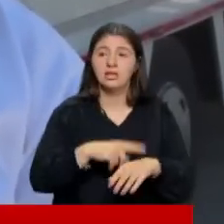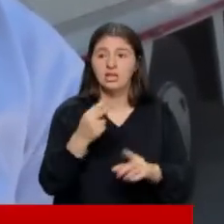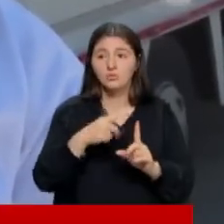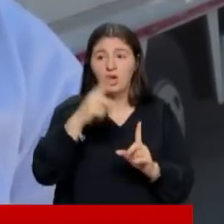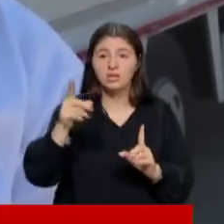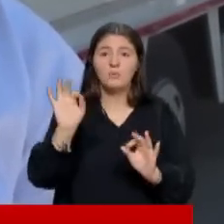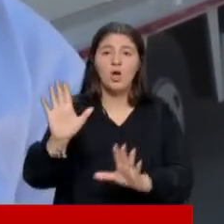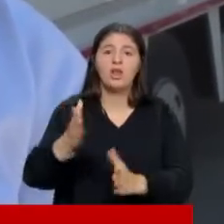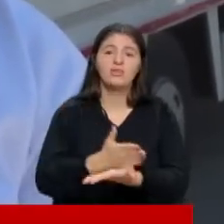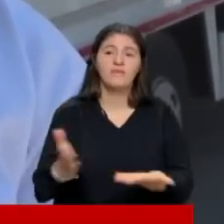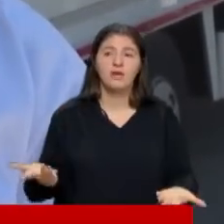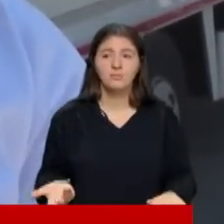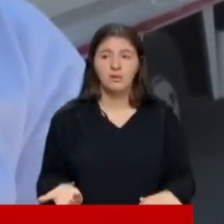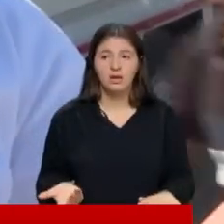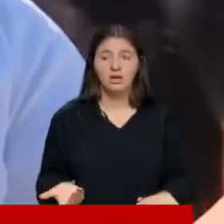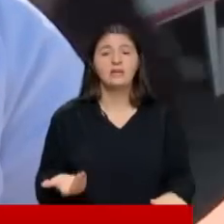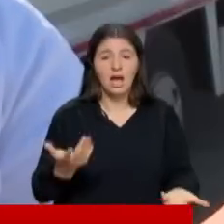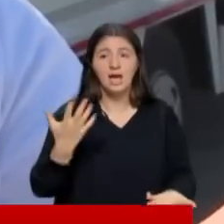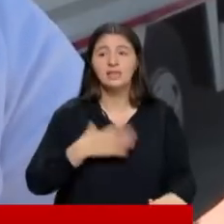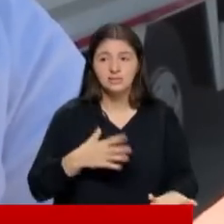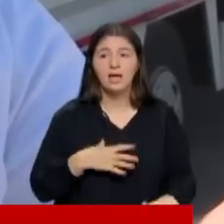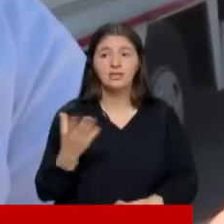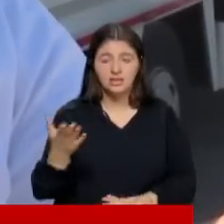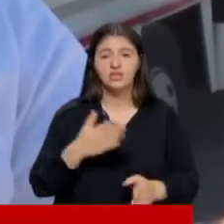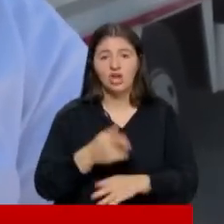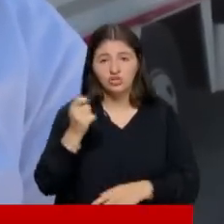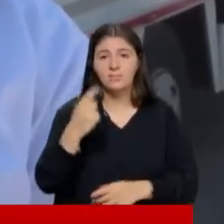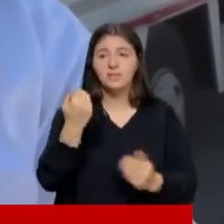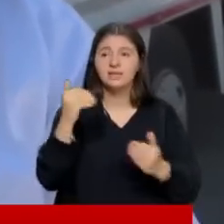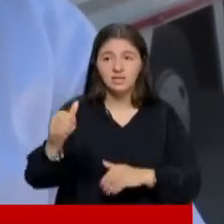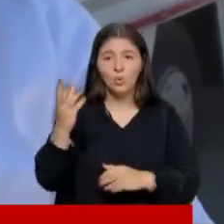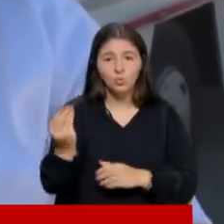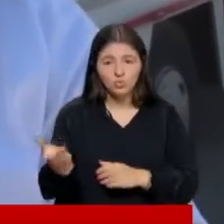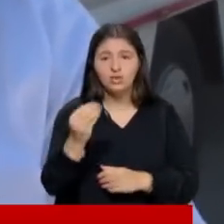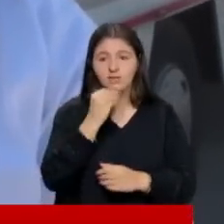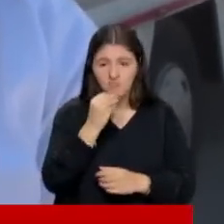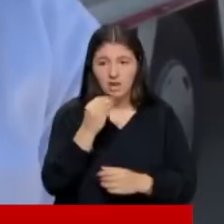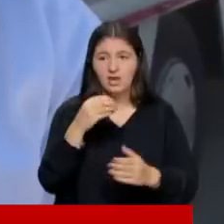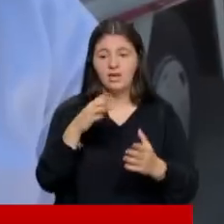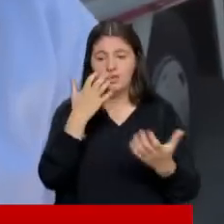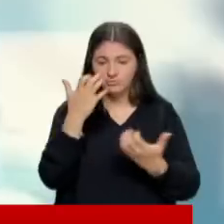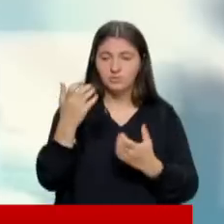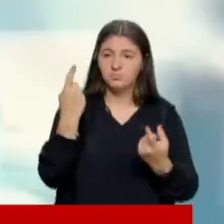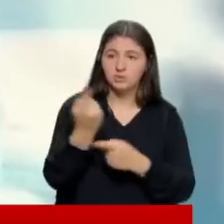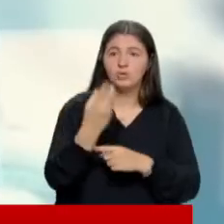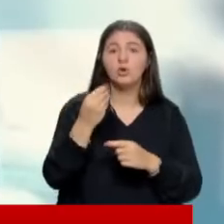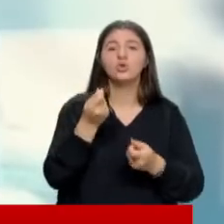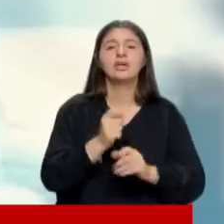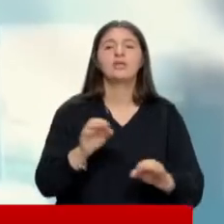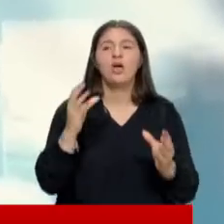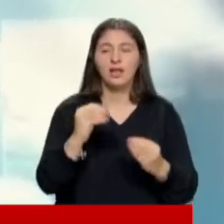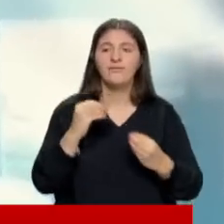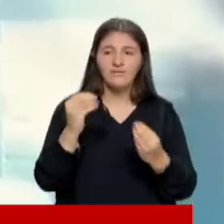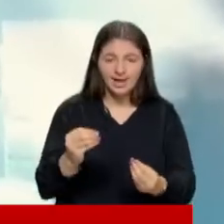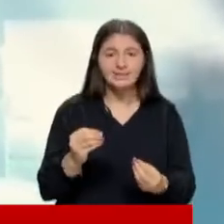bu şekilde devam edecekler ha isterdik ki gerçekten bir destek olsun yemek takviyesi olabilirdi ücretsiz olarak